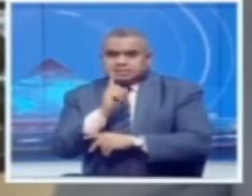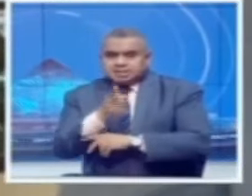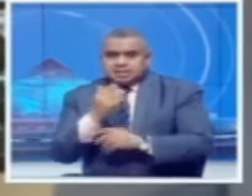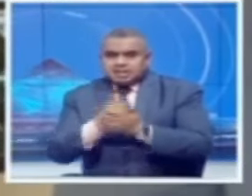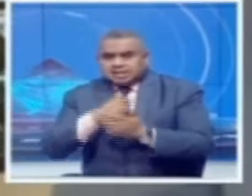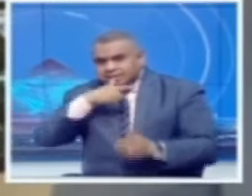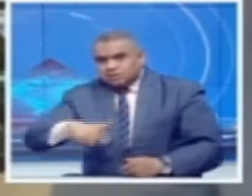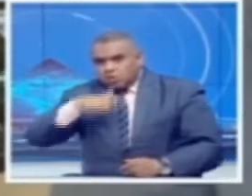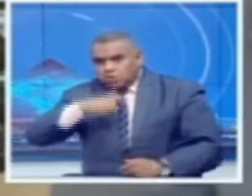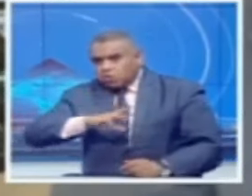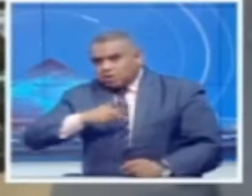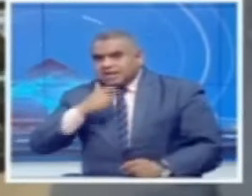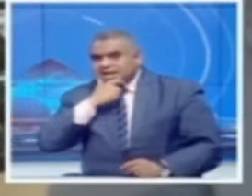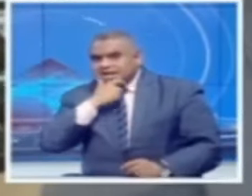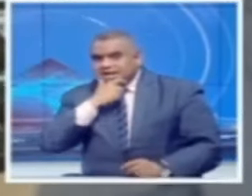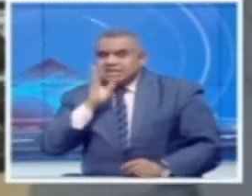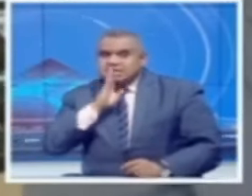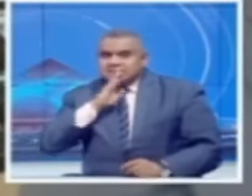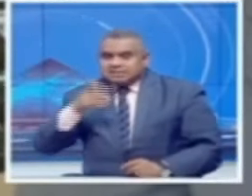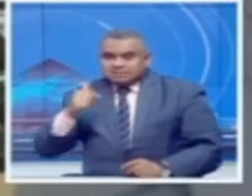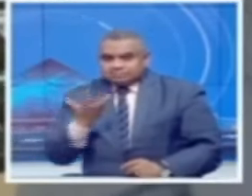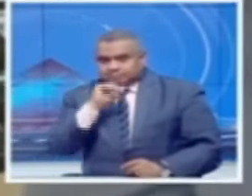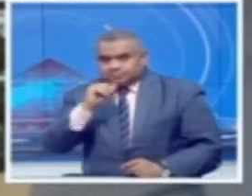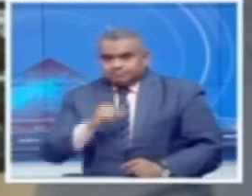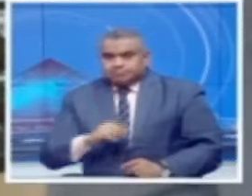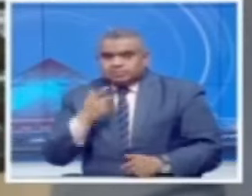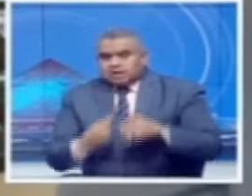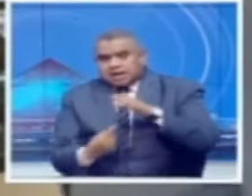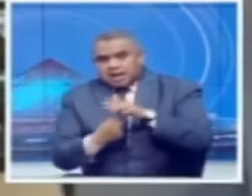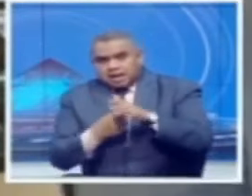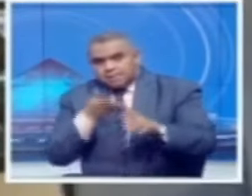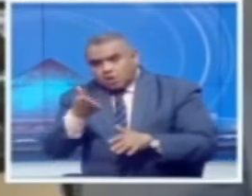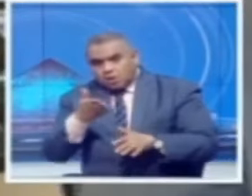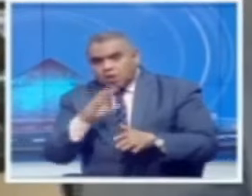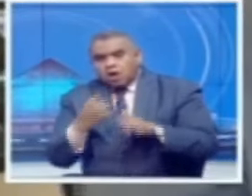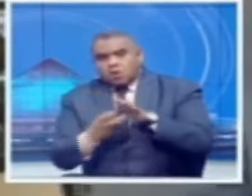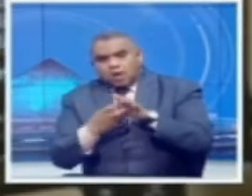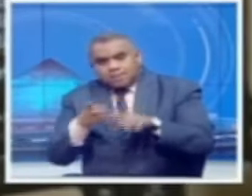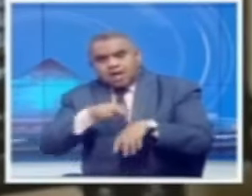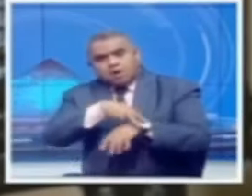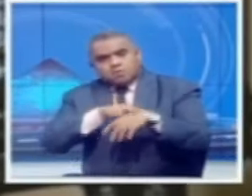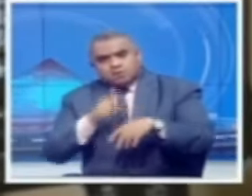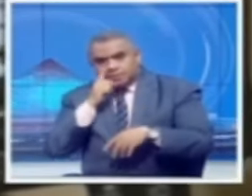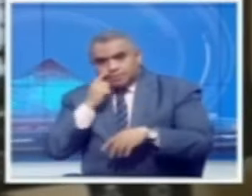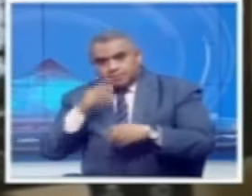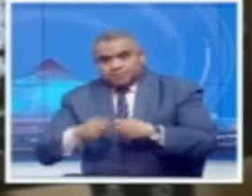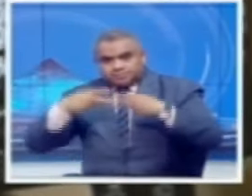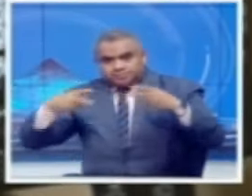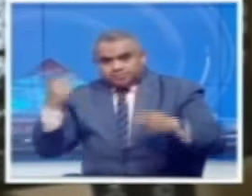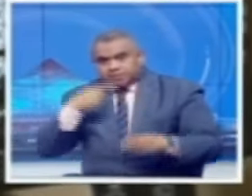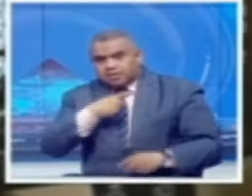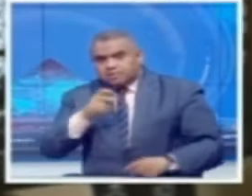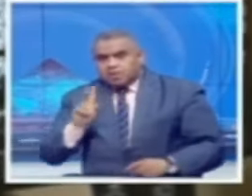اللغات الإنجليزية سواء كانوا في الجامعة أو في المعاهد الأزهرية. بعد ما خلصنا 187